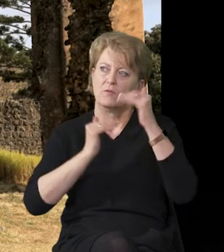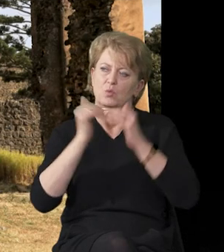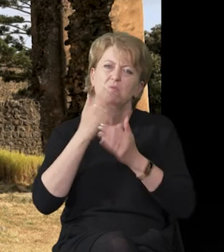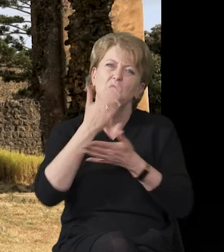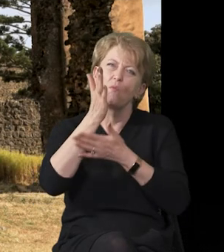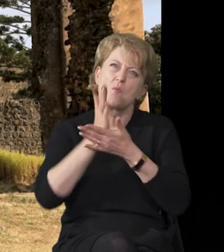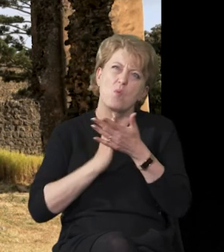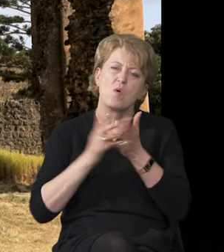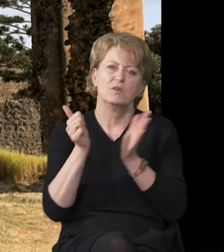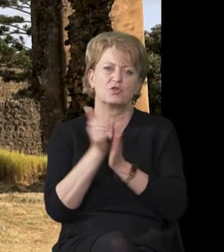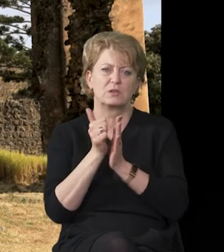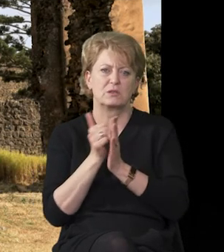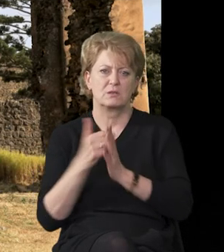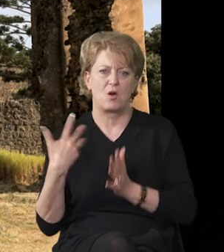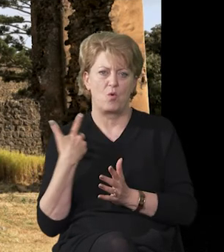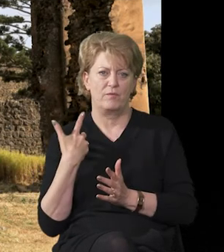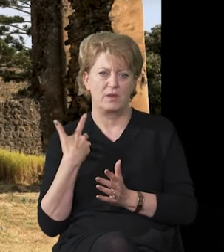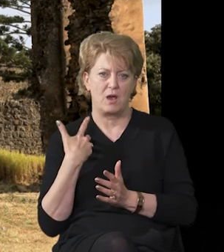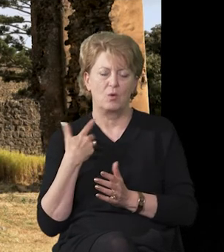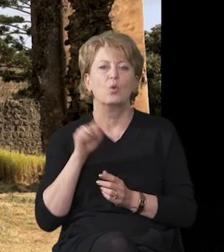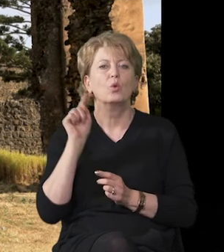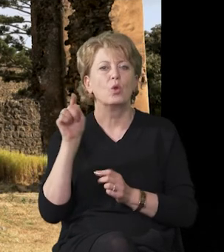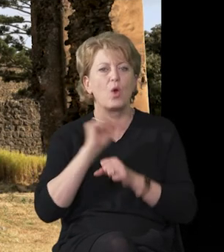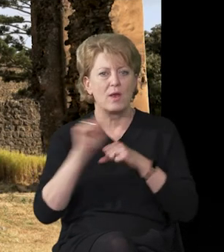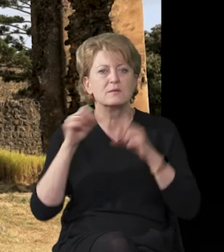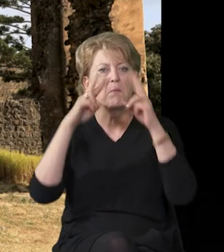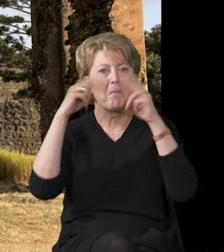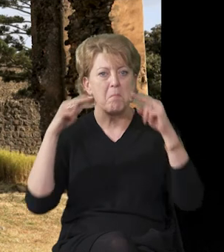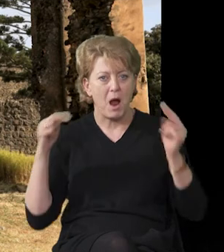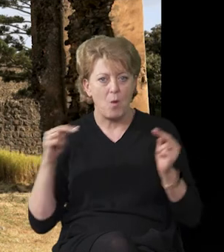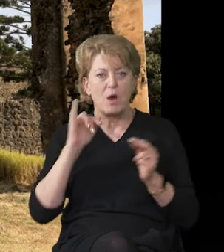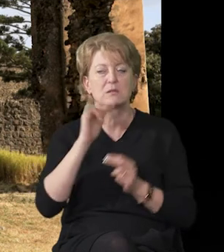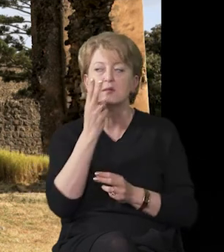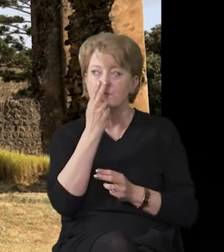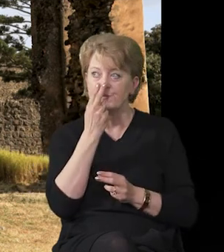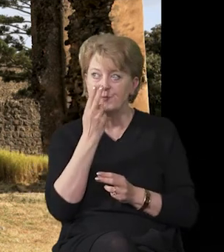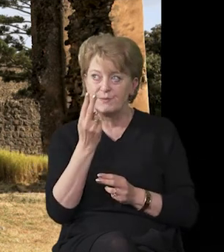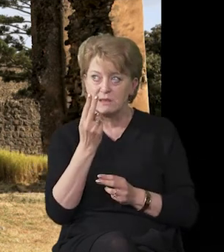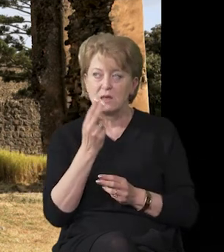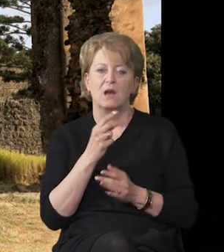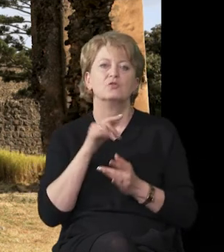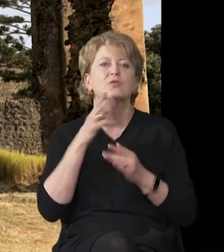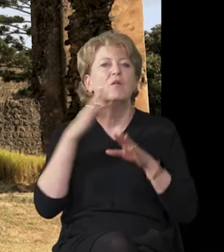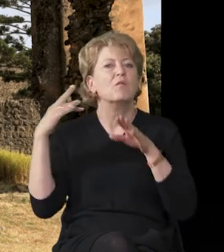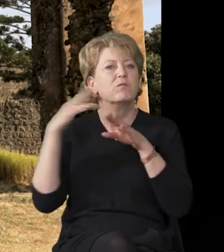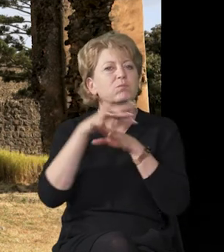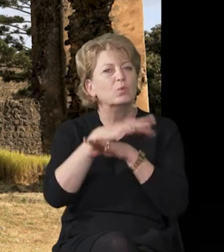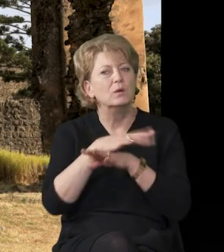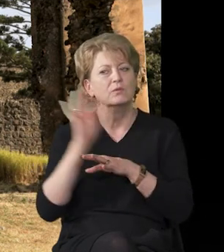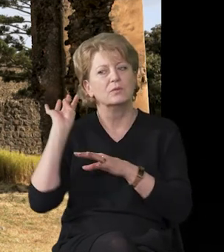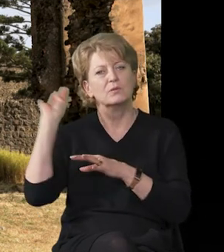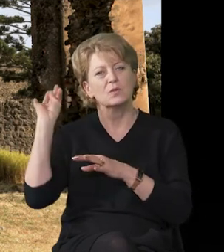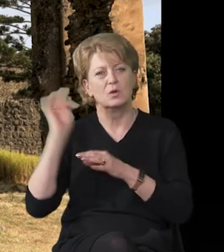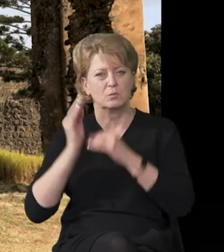wieku. Natomiast to jest właśnie ten pałac Fasilidesa i widać tutaj również wpływy architektury arabskiej czy portugalskiej,